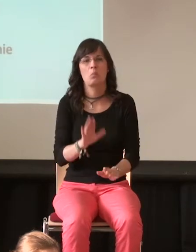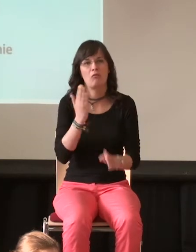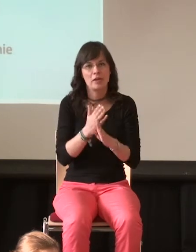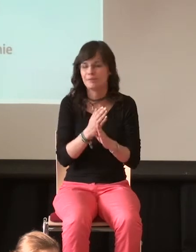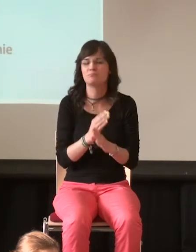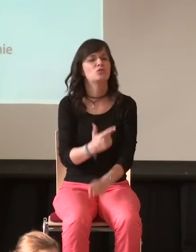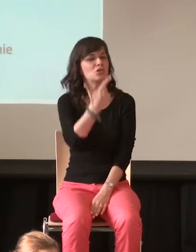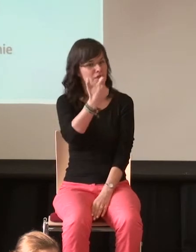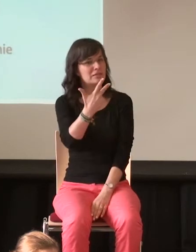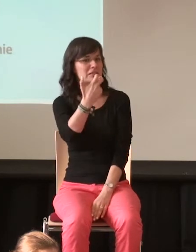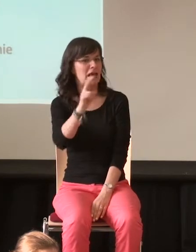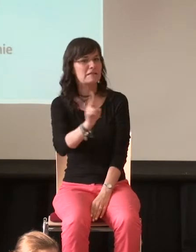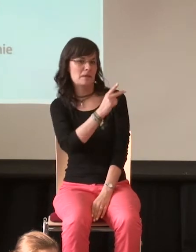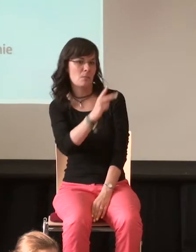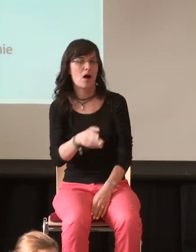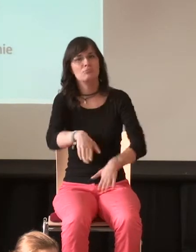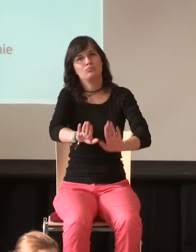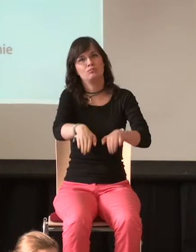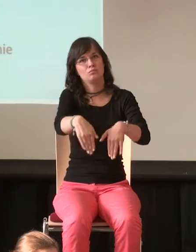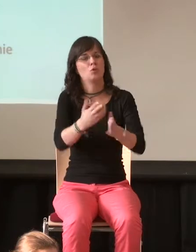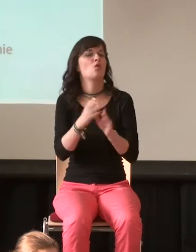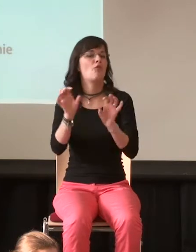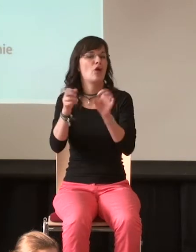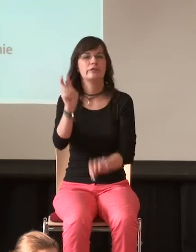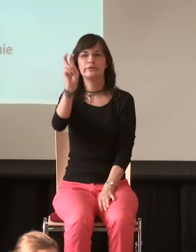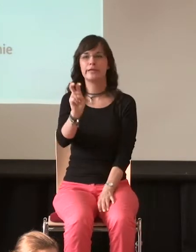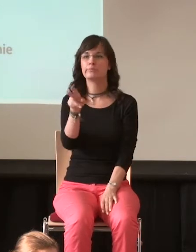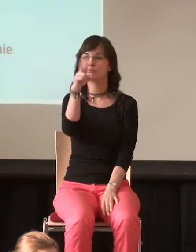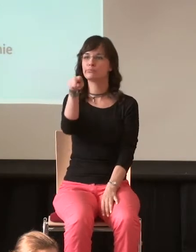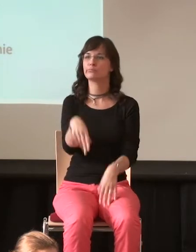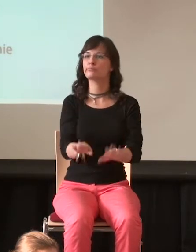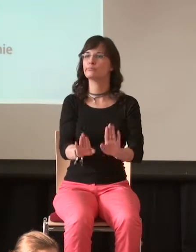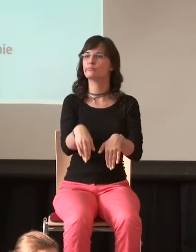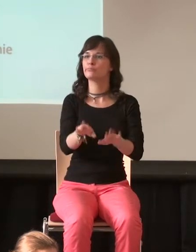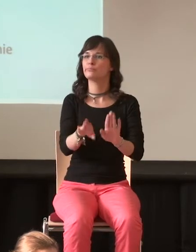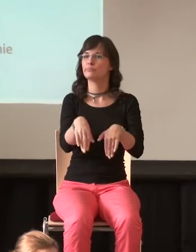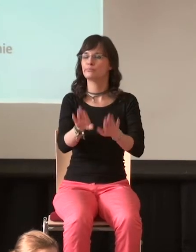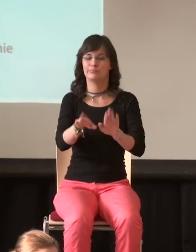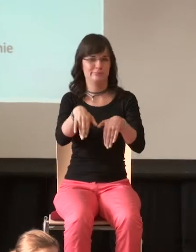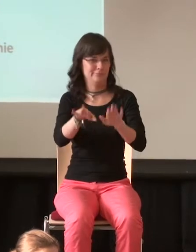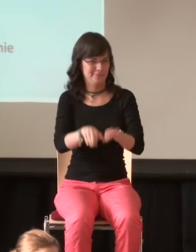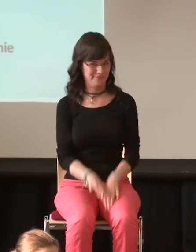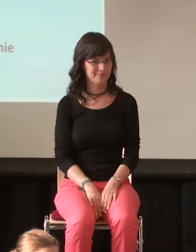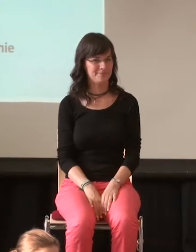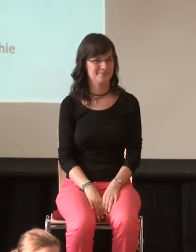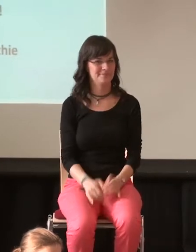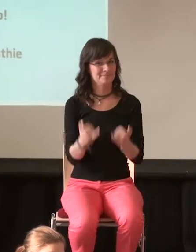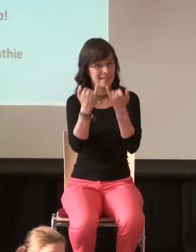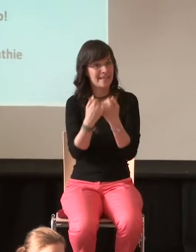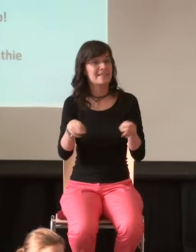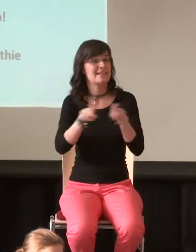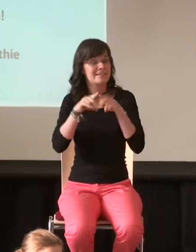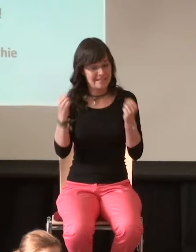Bewegungen, das kann man ja zwischendurch immer mal machen, beim Fernsehen zum Beispiel. Jetzt kommt die gleiche Übung bitte, aber wir bauen